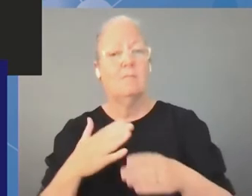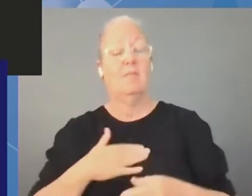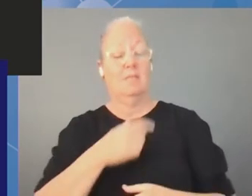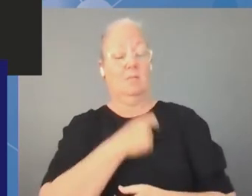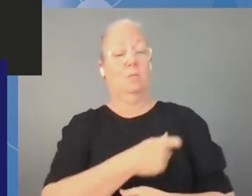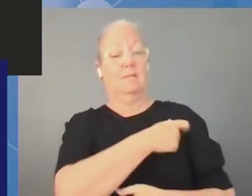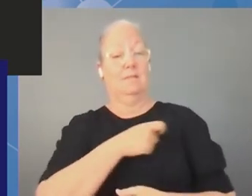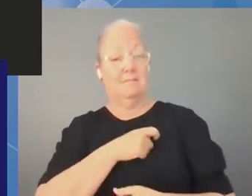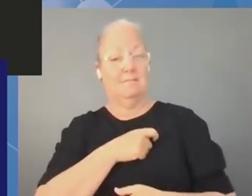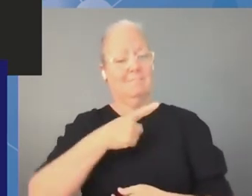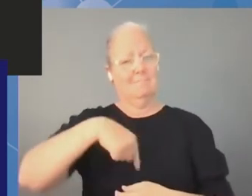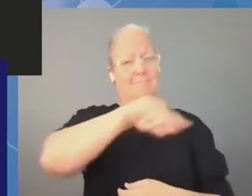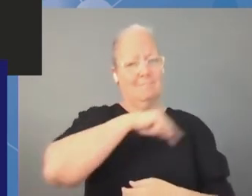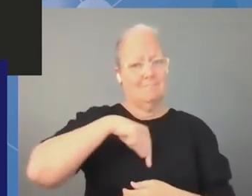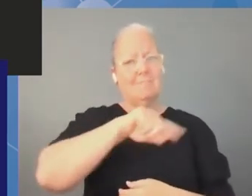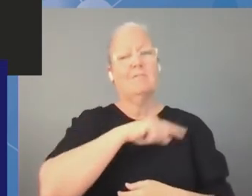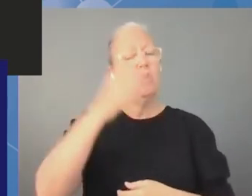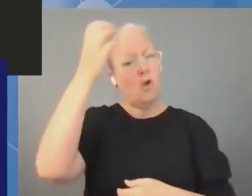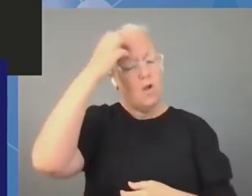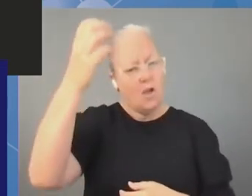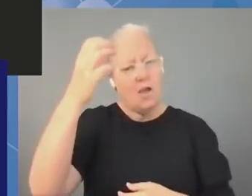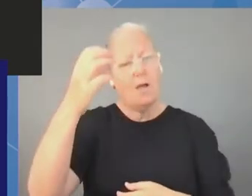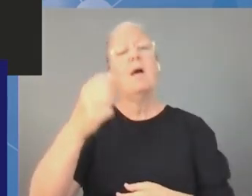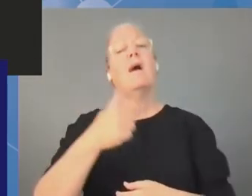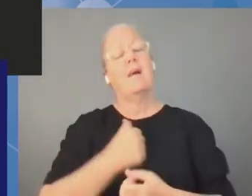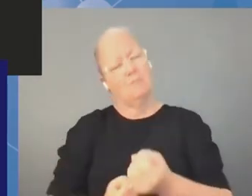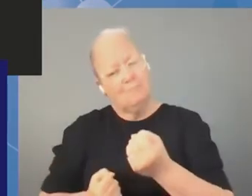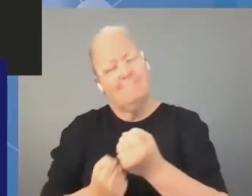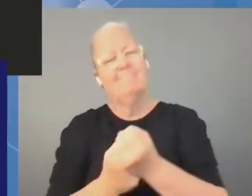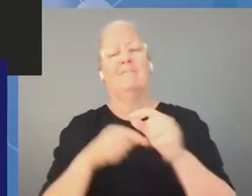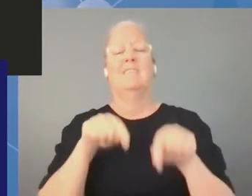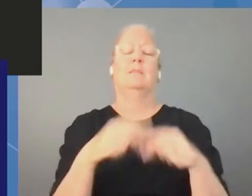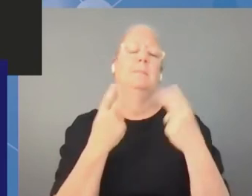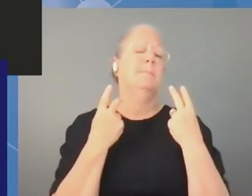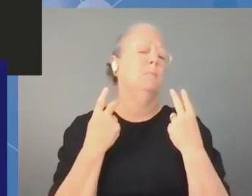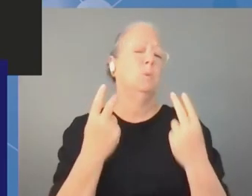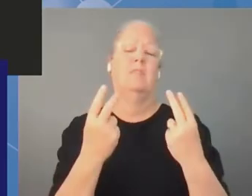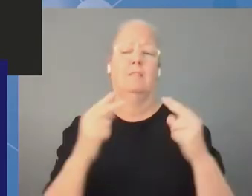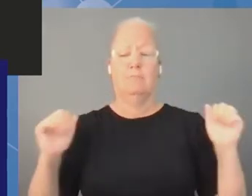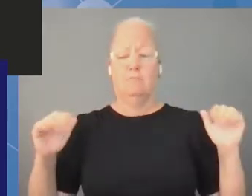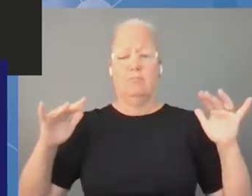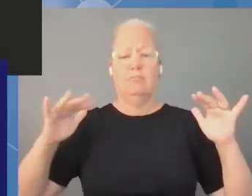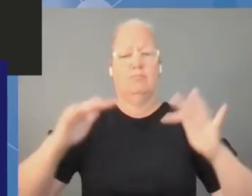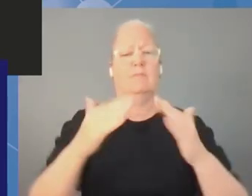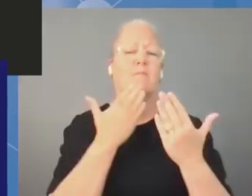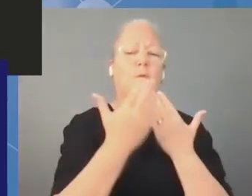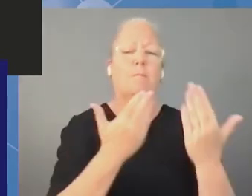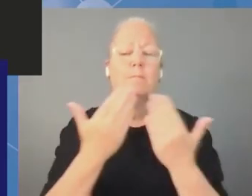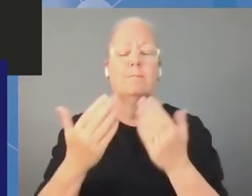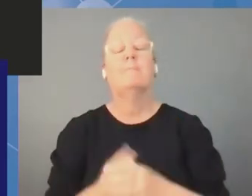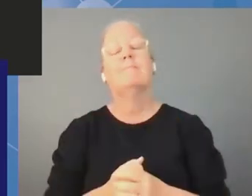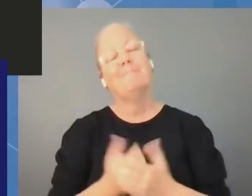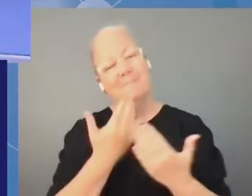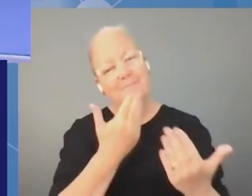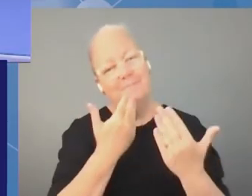可以艾烈和其他的合作伙伴。我再一次代表瑞士的政府向大家表示感